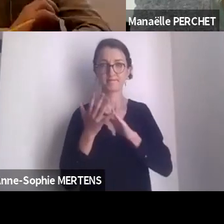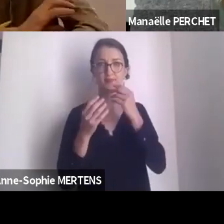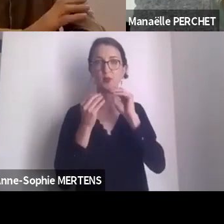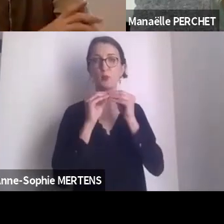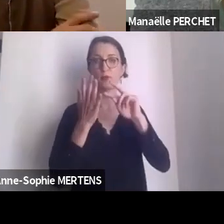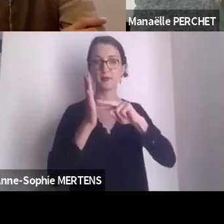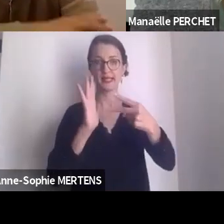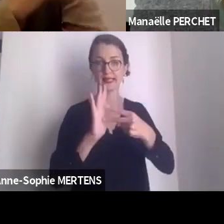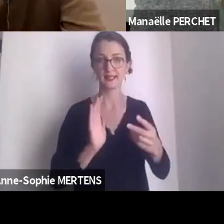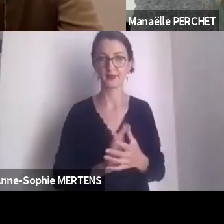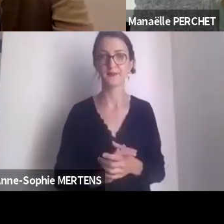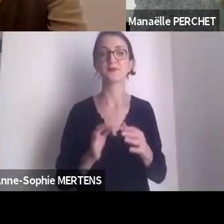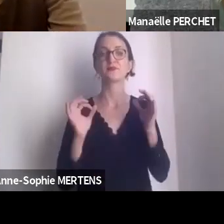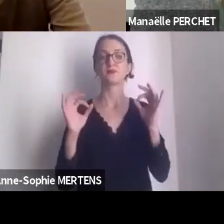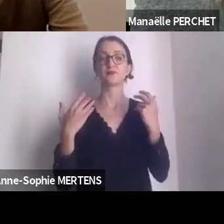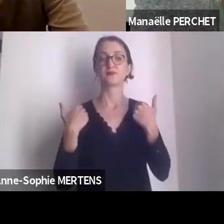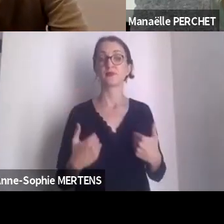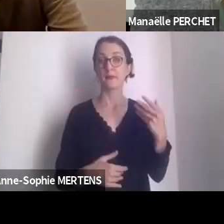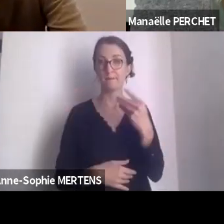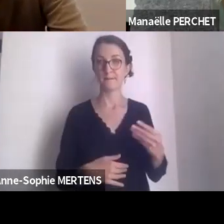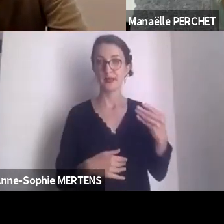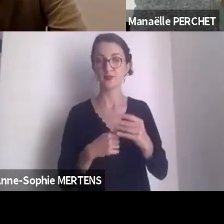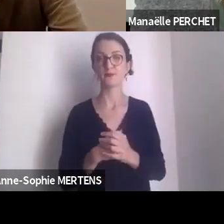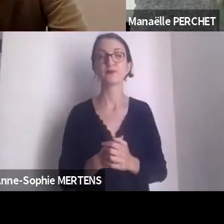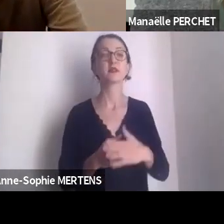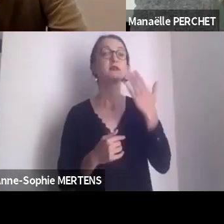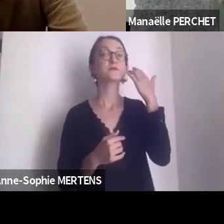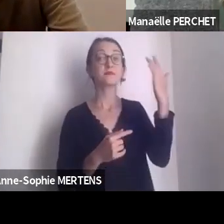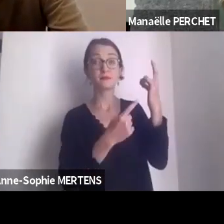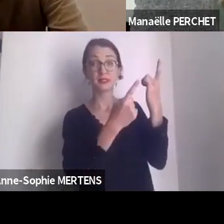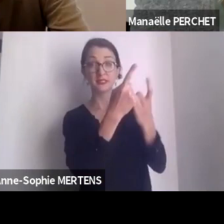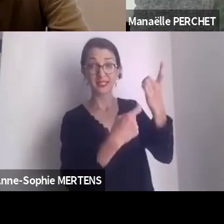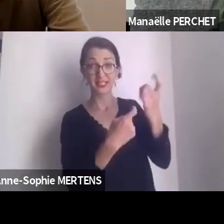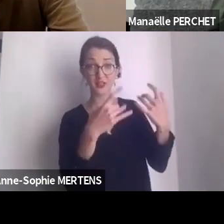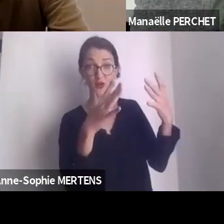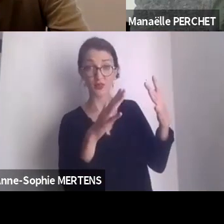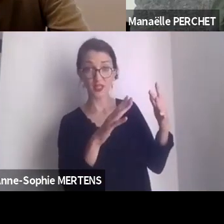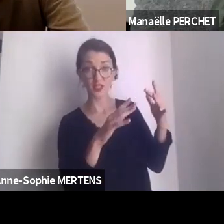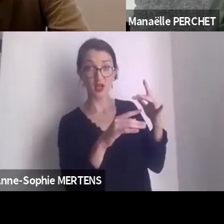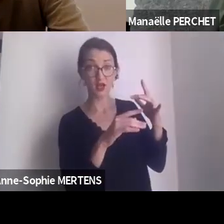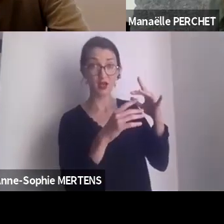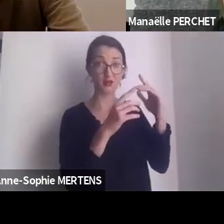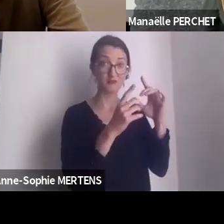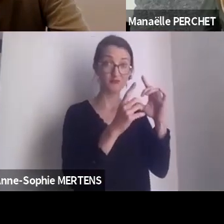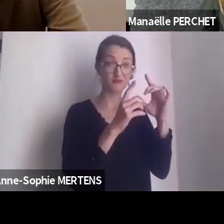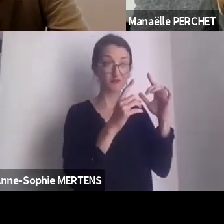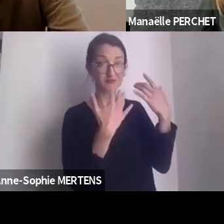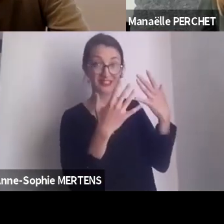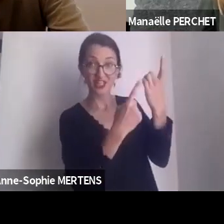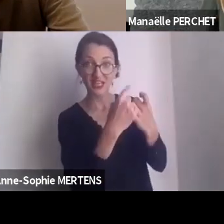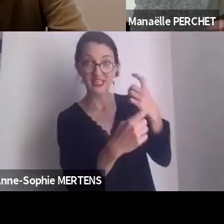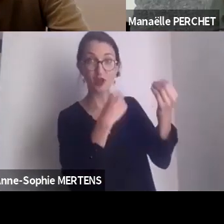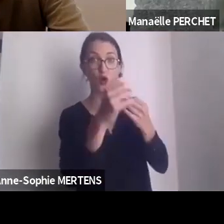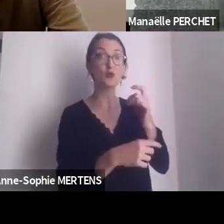rentrer en contact avec ces clients potentiels ou ces clients existants pour faire le point avec eux, pour recueillir aussi de